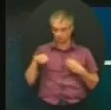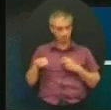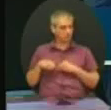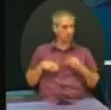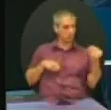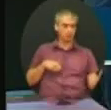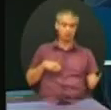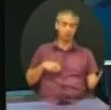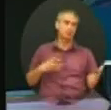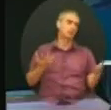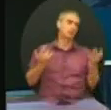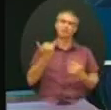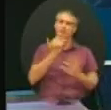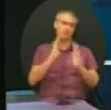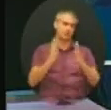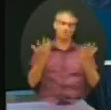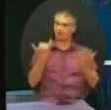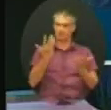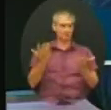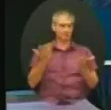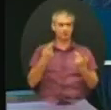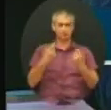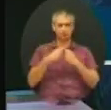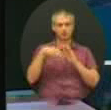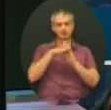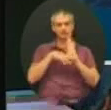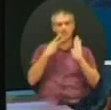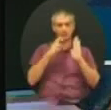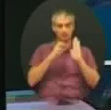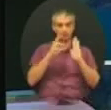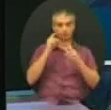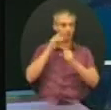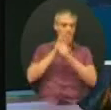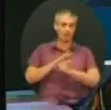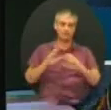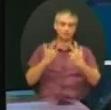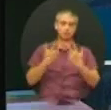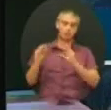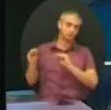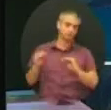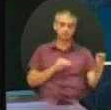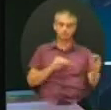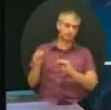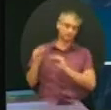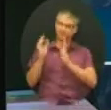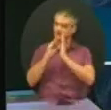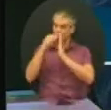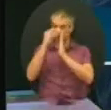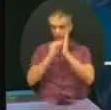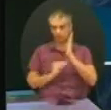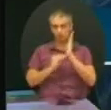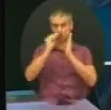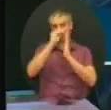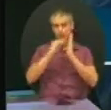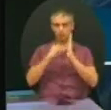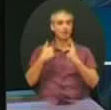משם. זה תמיד ככה. זה תמיד ככה, זה עניין של סדרי עדיפויות, וכשיש לחץ ציבורי, אז מזיזים מסעיף אחד לסעיף אחר.